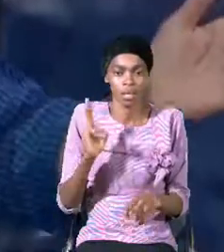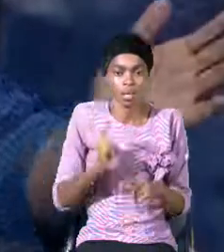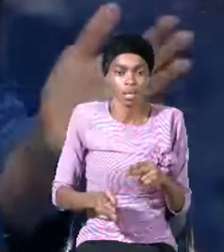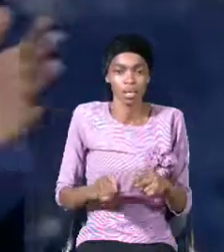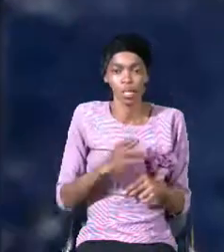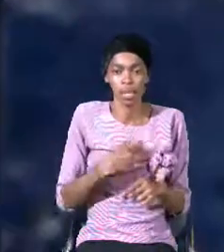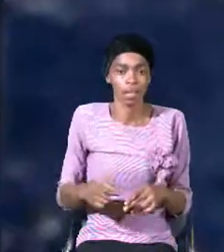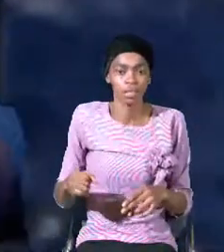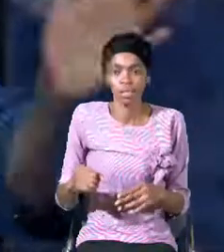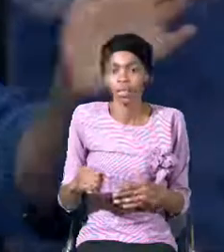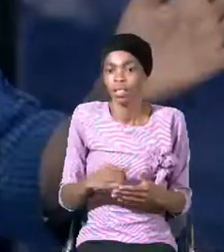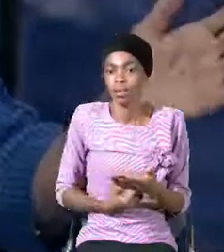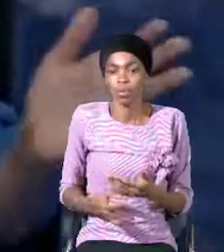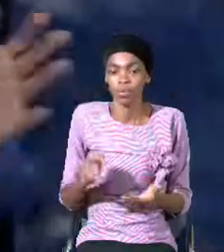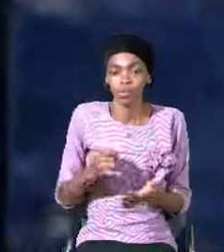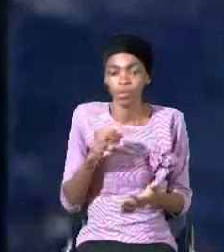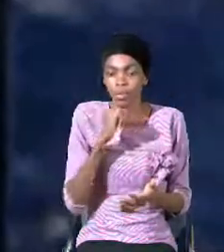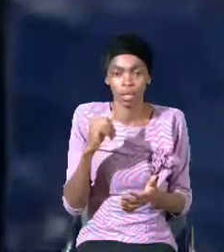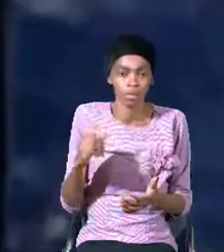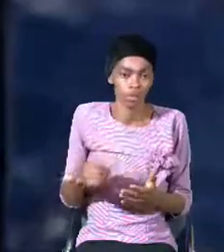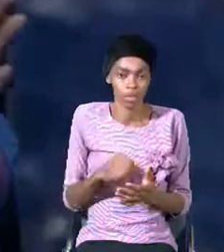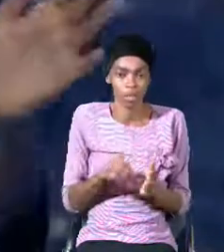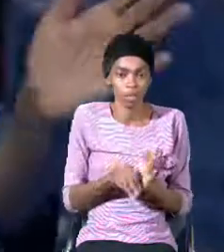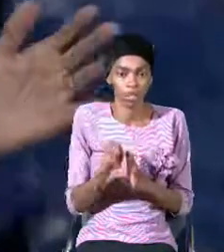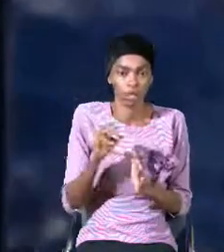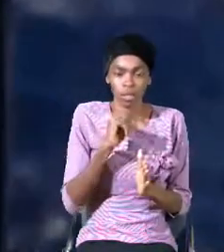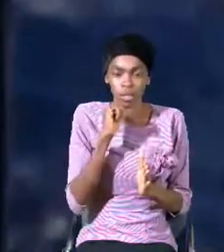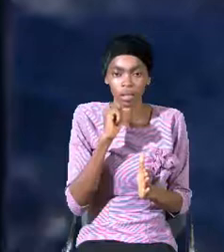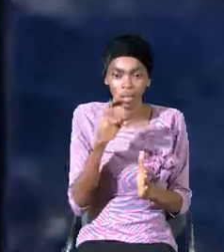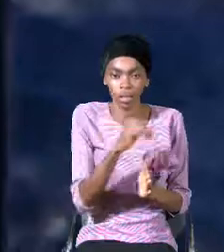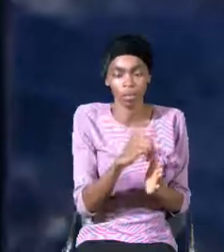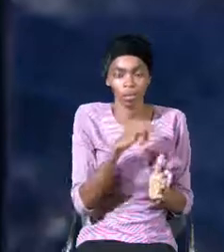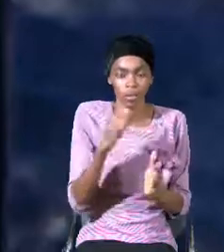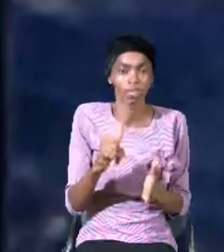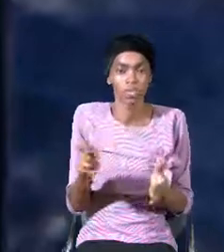est celui qui acquiert des richesses injustement,